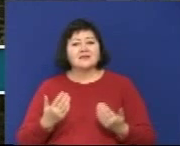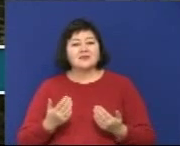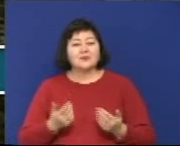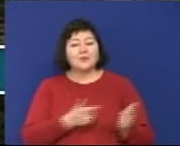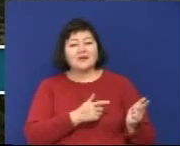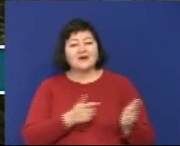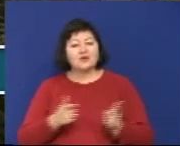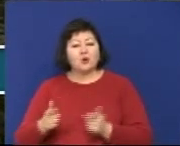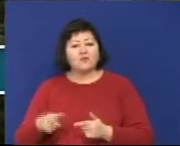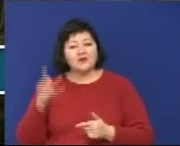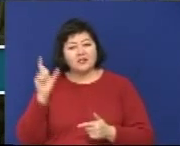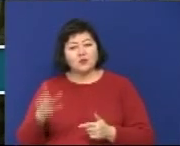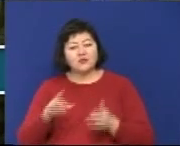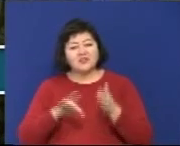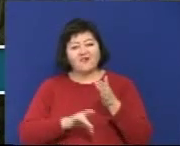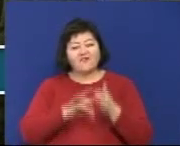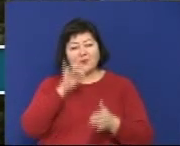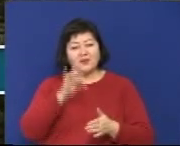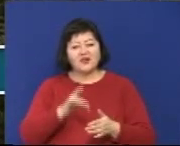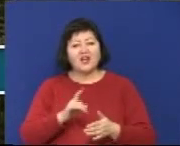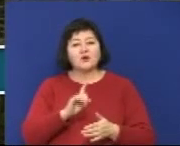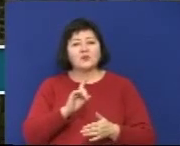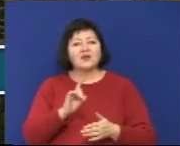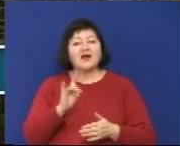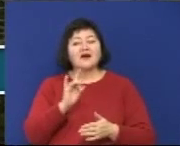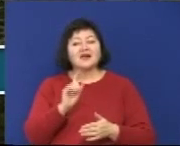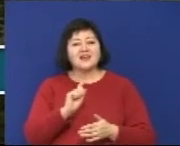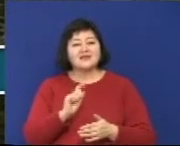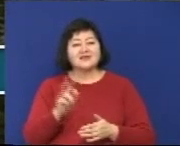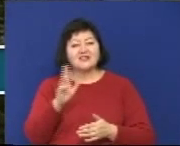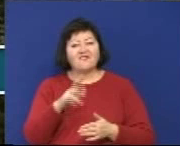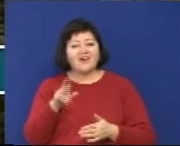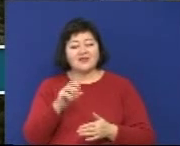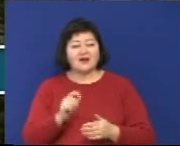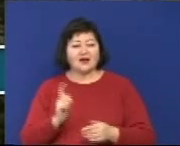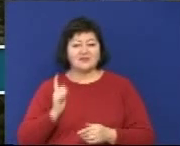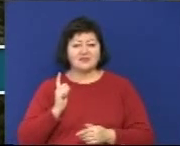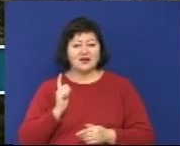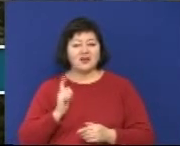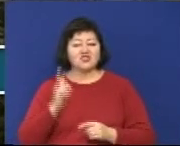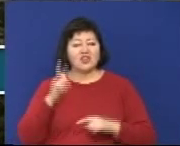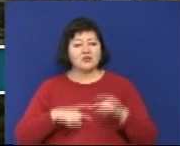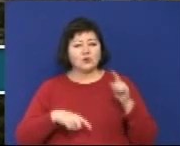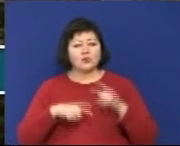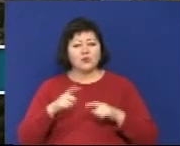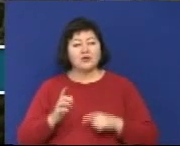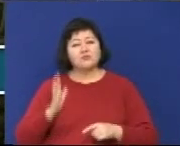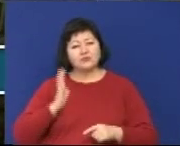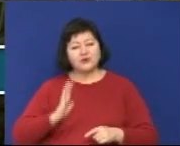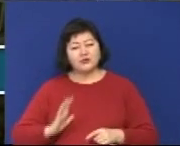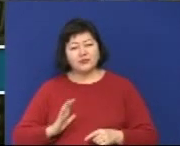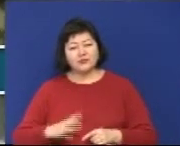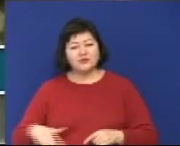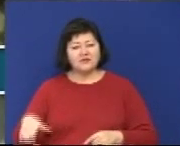разведчиков, которые являются примером для подрастающего поколения, стоят на страже Родины и с честью переносят все трудности и